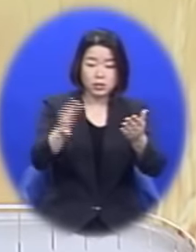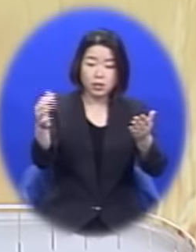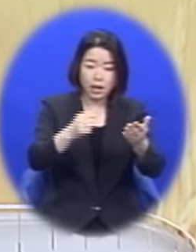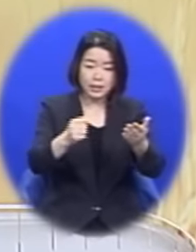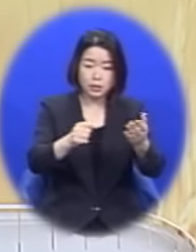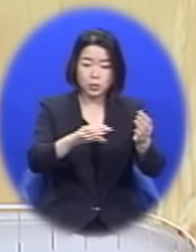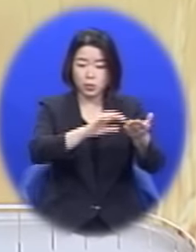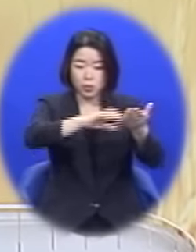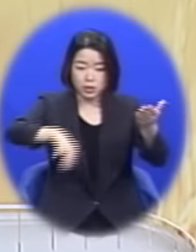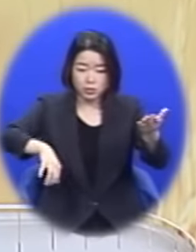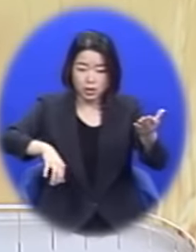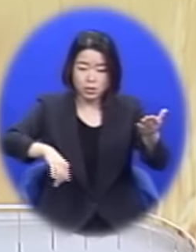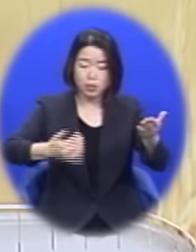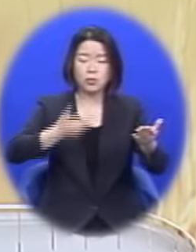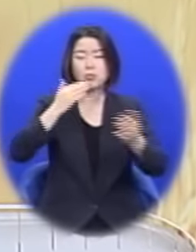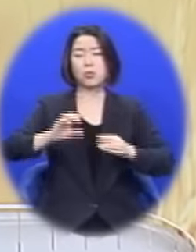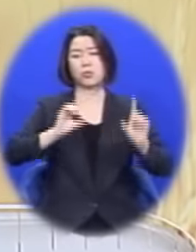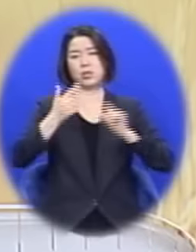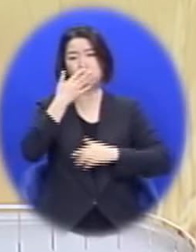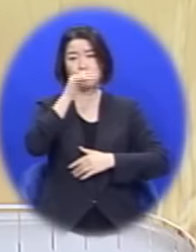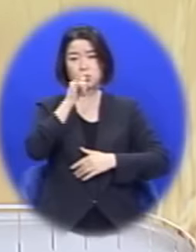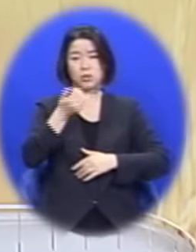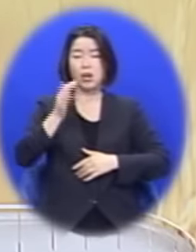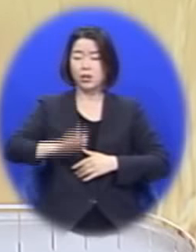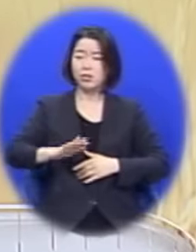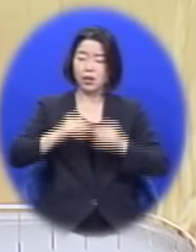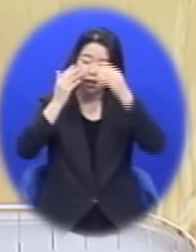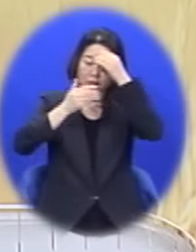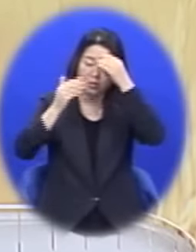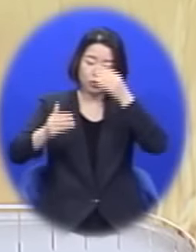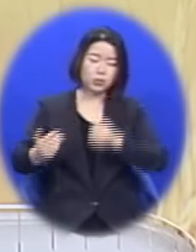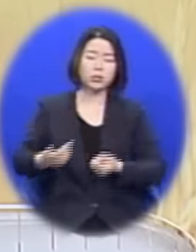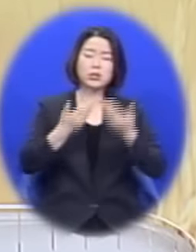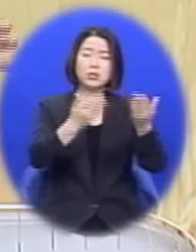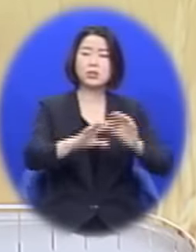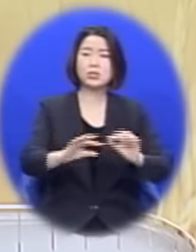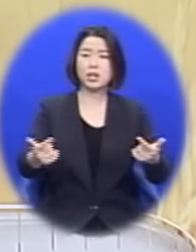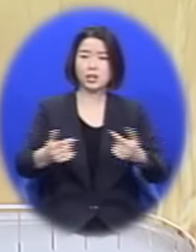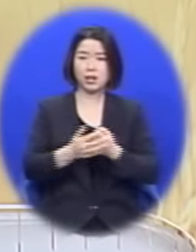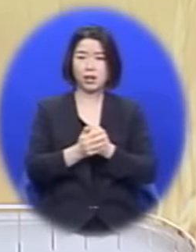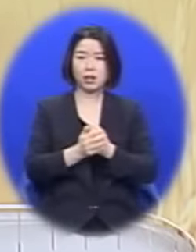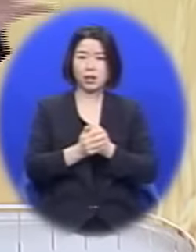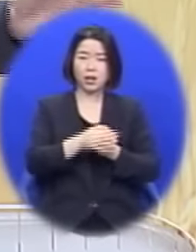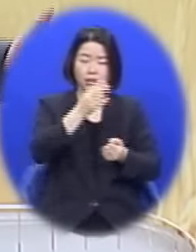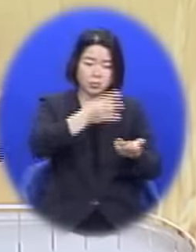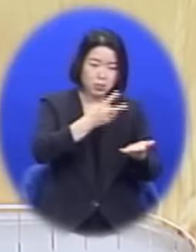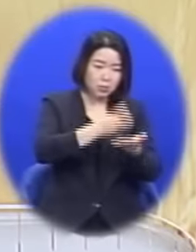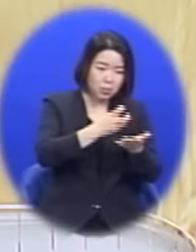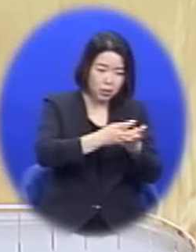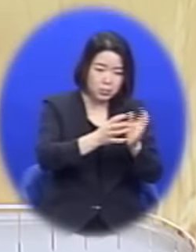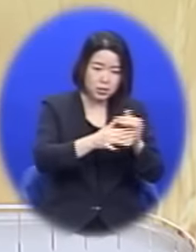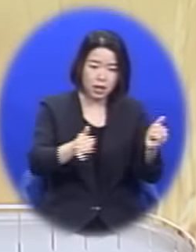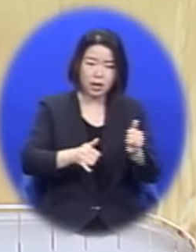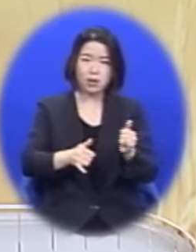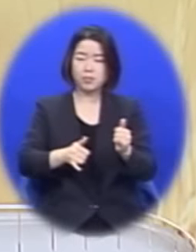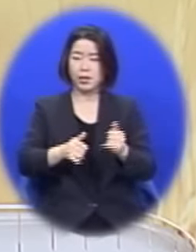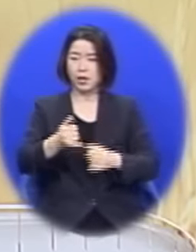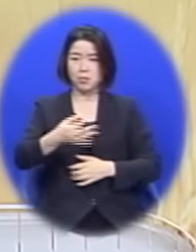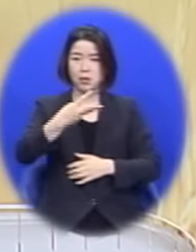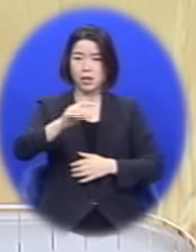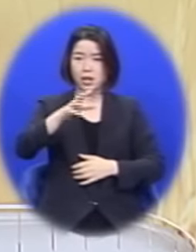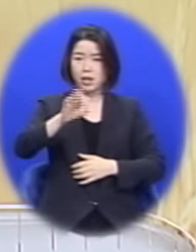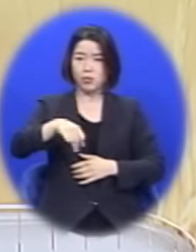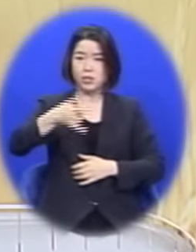않으니까. 그러니까 제사장들이나 레위인들이나 다 먹고 살아야 되니까 다 농사지으로 가버립니다.